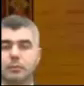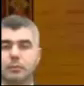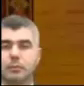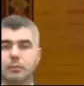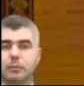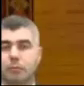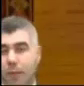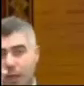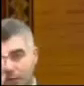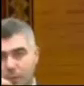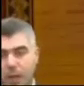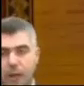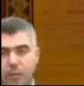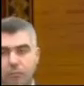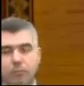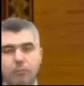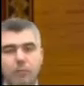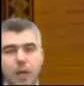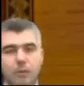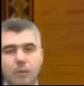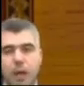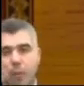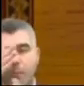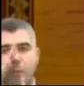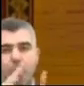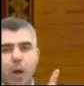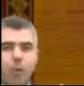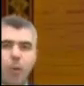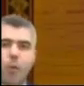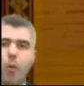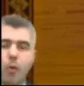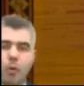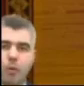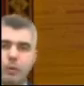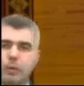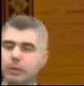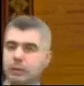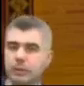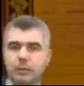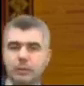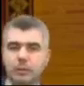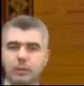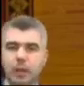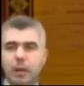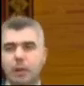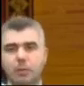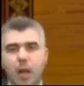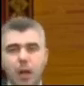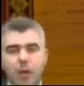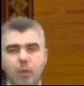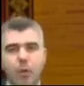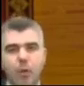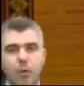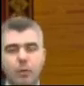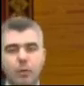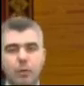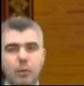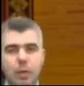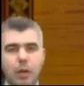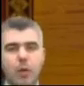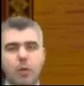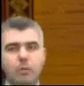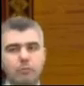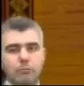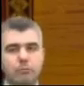وأحيي أيضا حشد جهودي وحشد جهود المغرب من أجل خفض التصعيد والعودة إلى الحوار